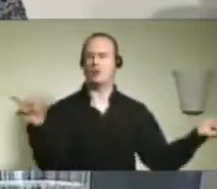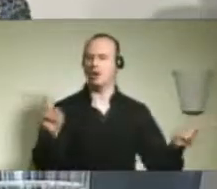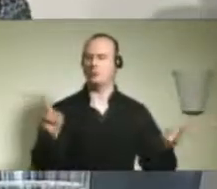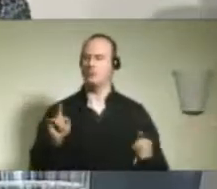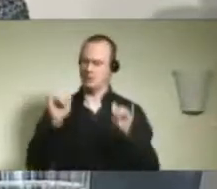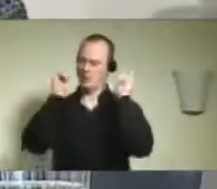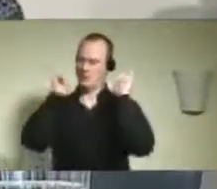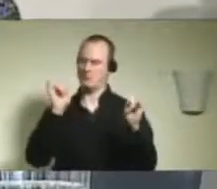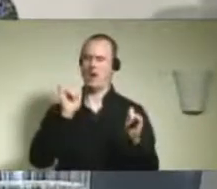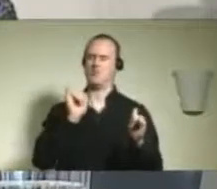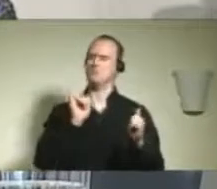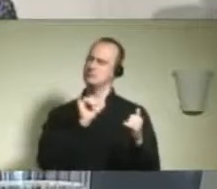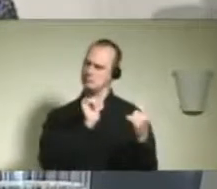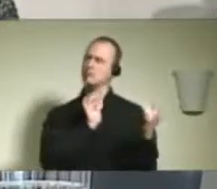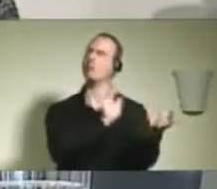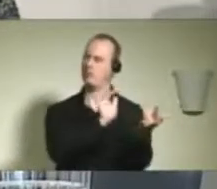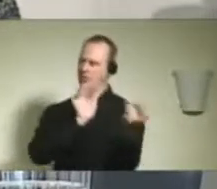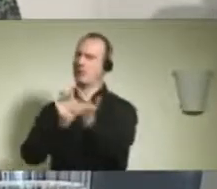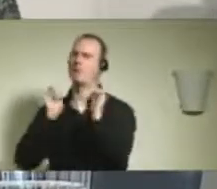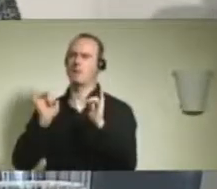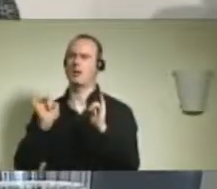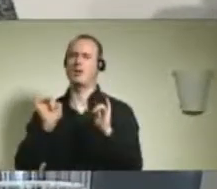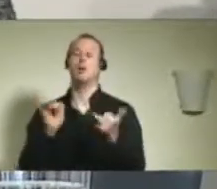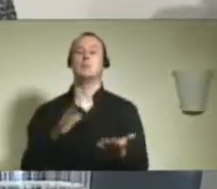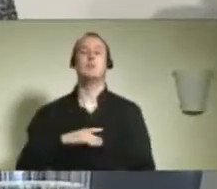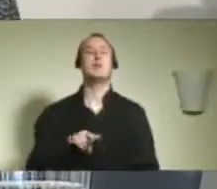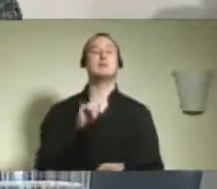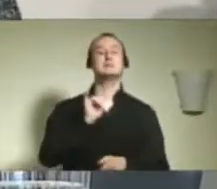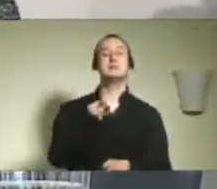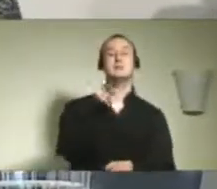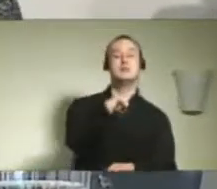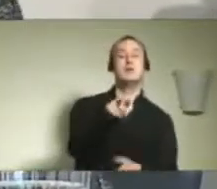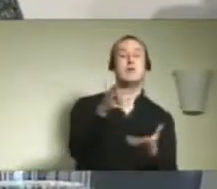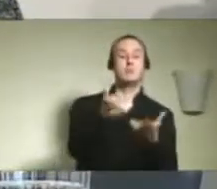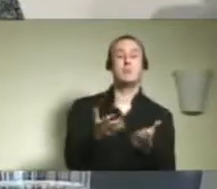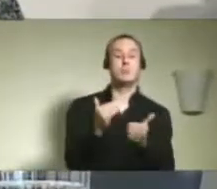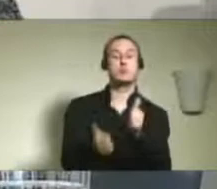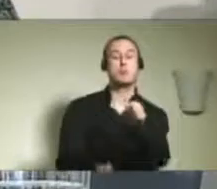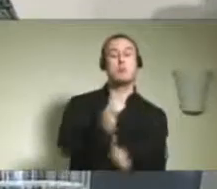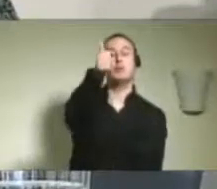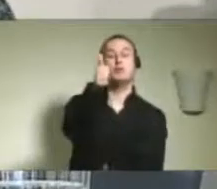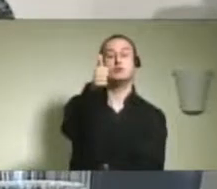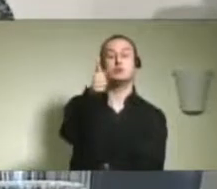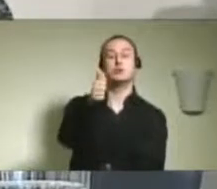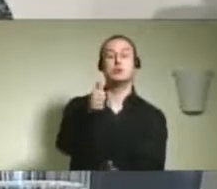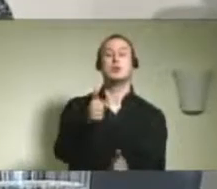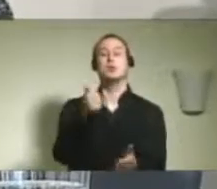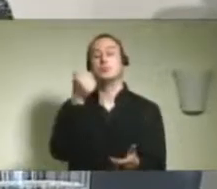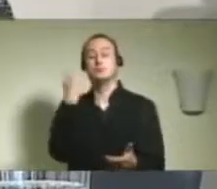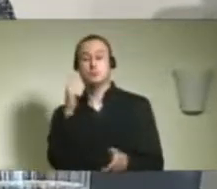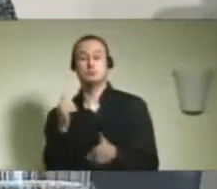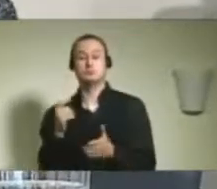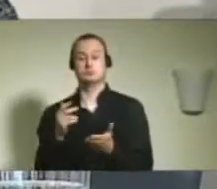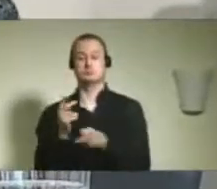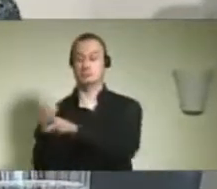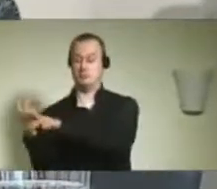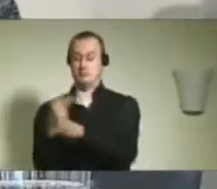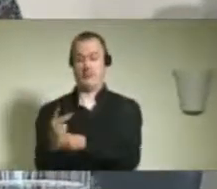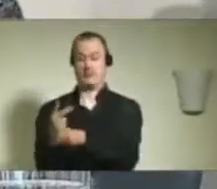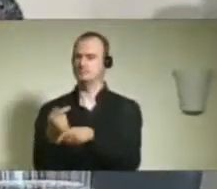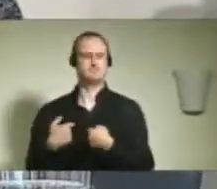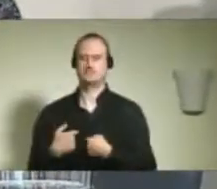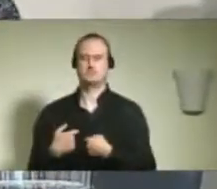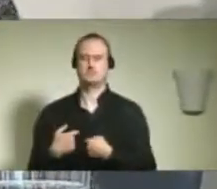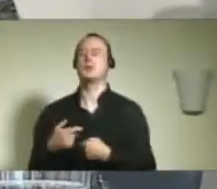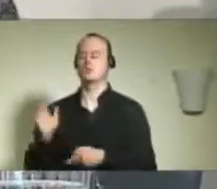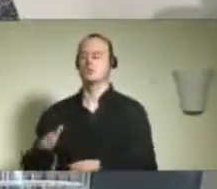du guichet et au niveau des plateformes téléphoniques. Mais ça pose pas ça pose pas de problème pour l'instant. C'est vrai,